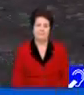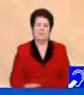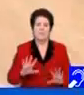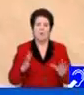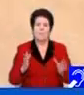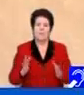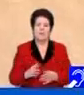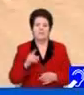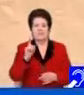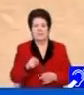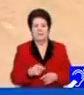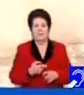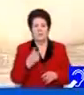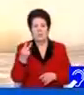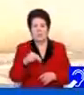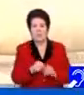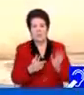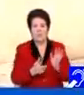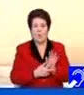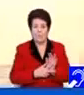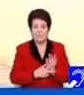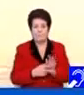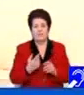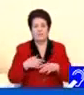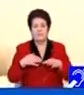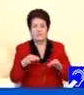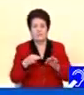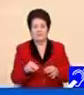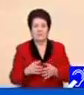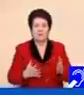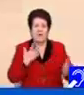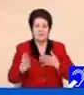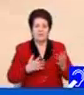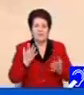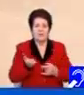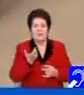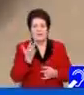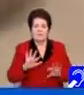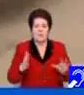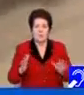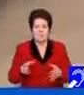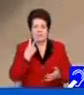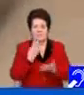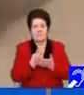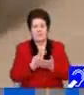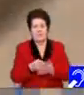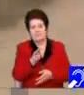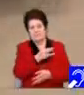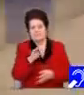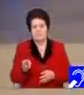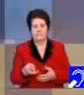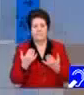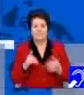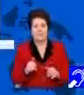Momente inedite la raliul Dakar 2018, cu răsturnări de mașini și adrenalină pură. Peste câteva momente vă prezentăm imagini